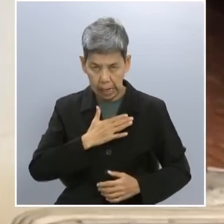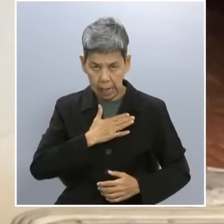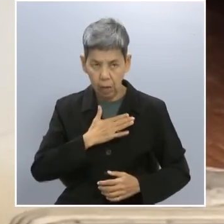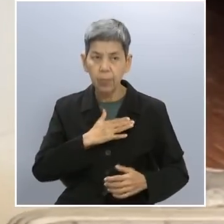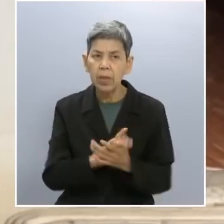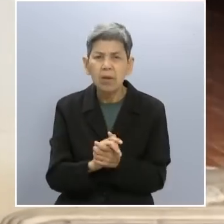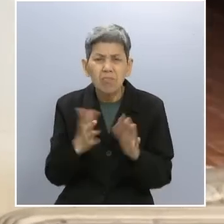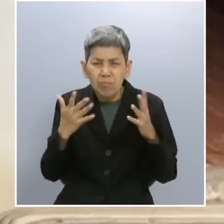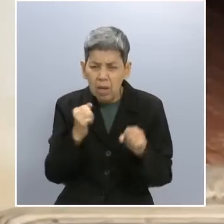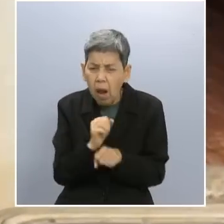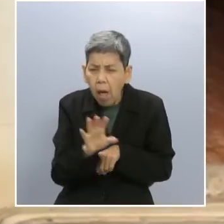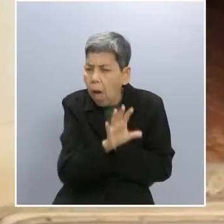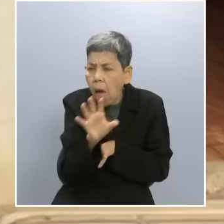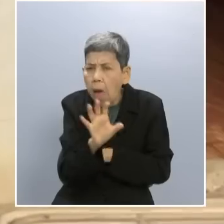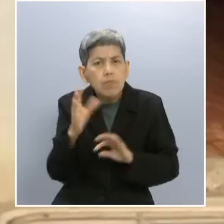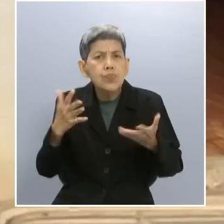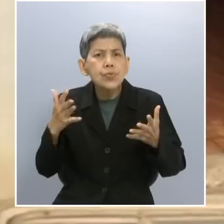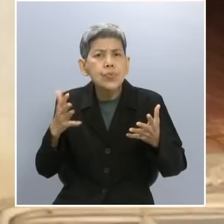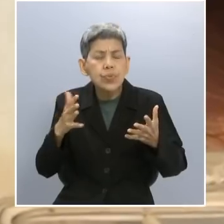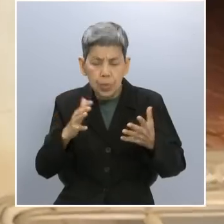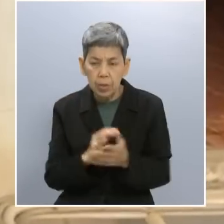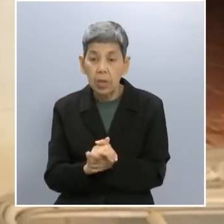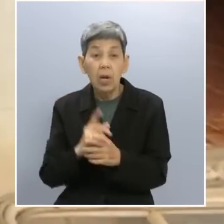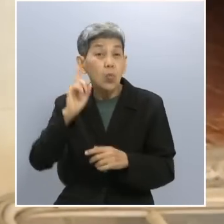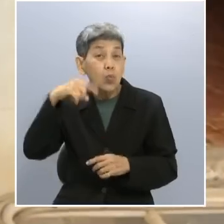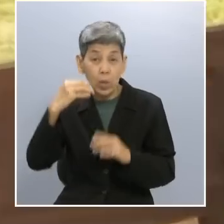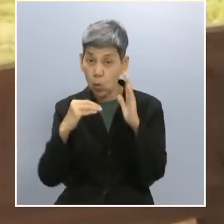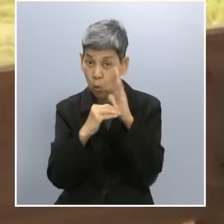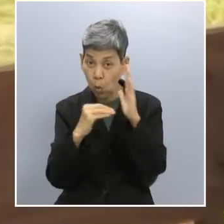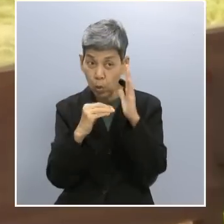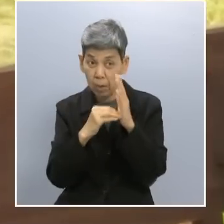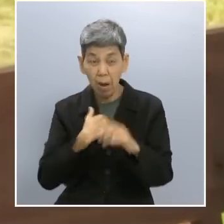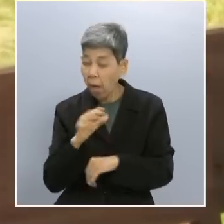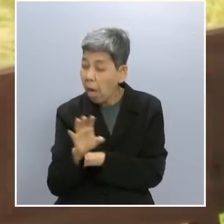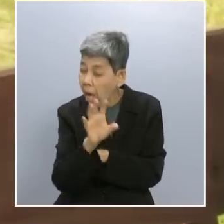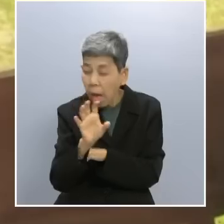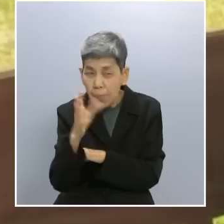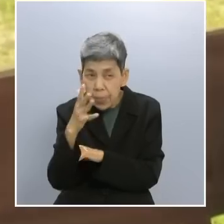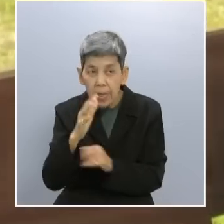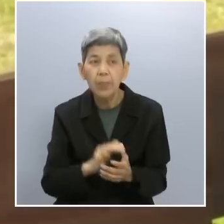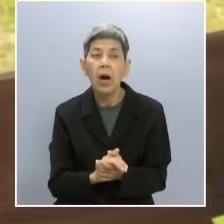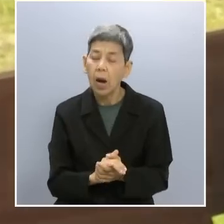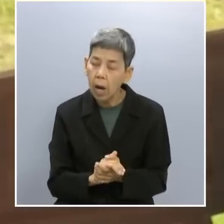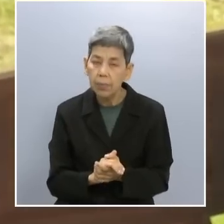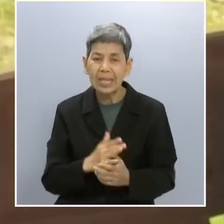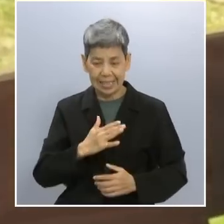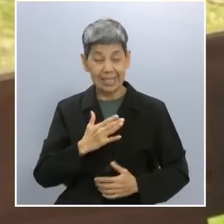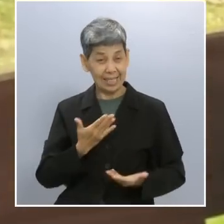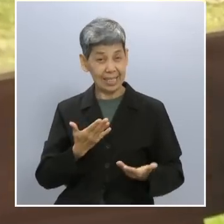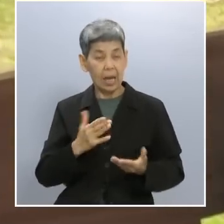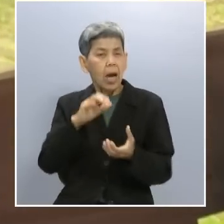ไม่ได้หลอกนะโดยเฉพาะกรณีสาวกรุงเทพฯเนี่ยกบก็ไม่ได้หลอกส่วนจริงๆแล้วเนี่ย